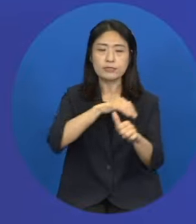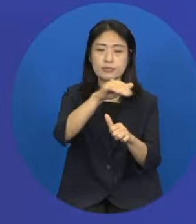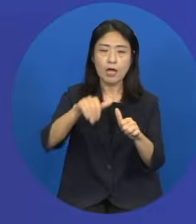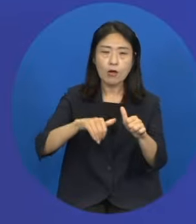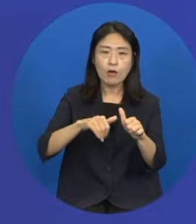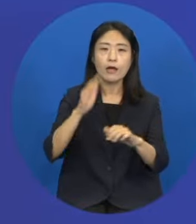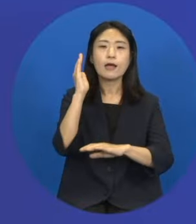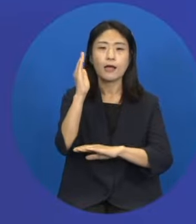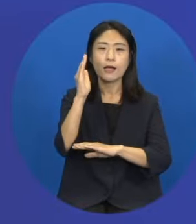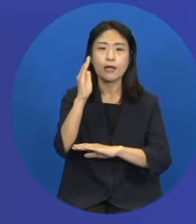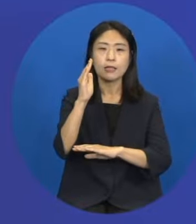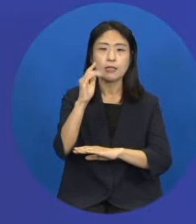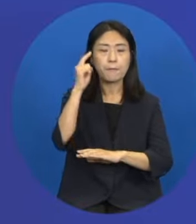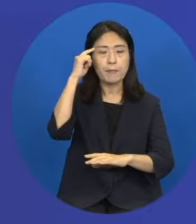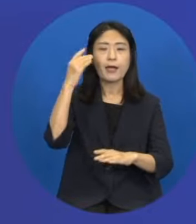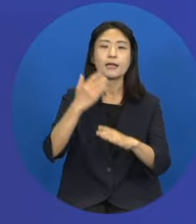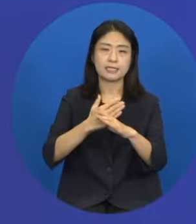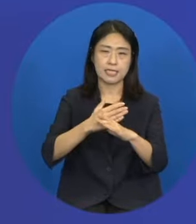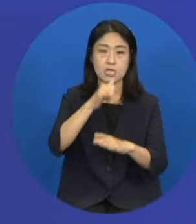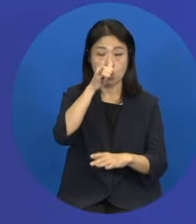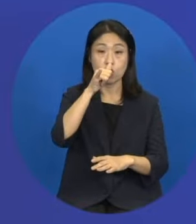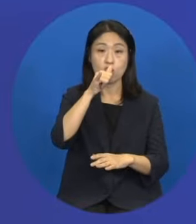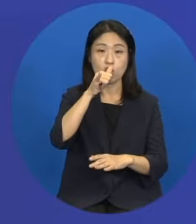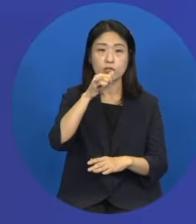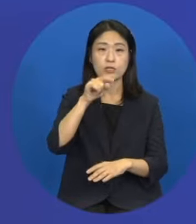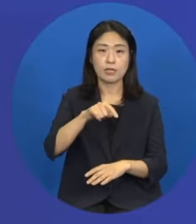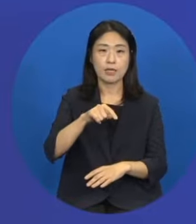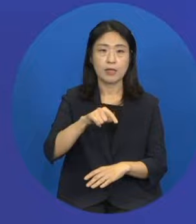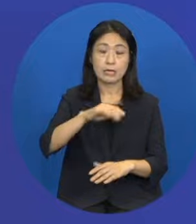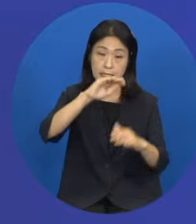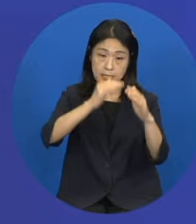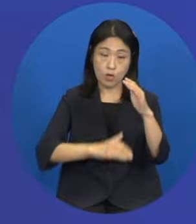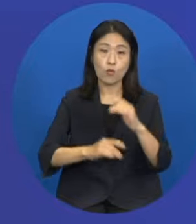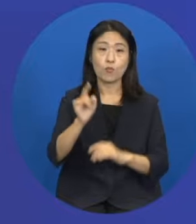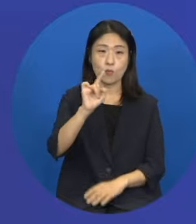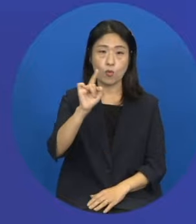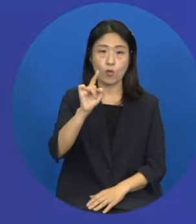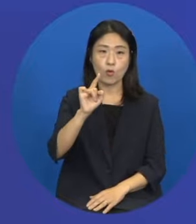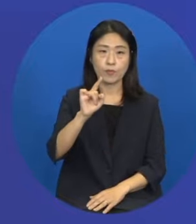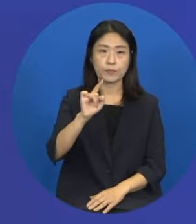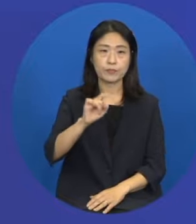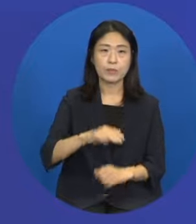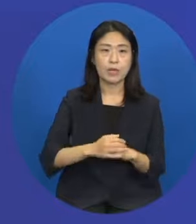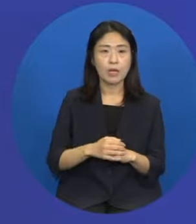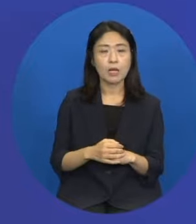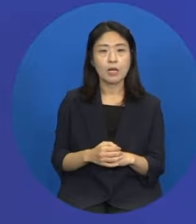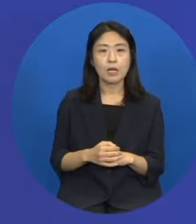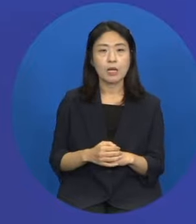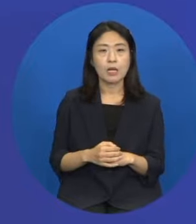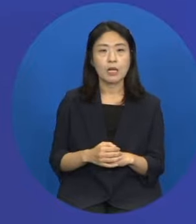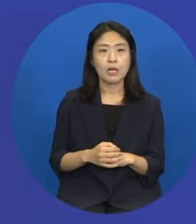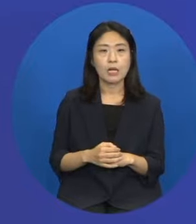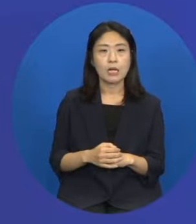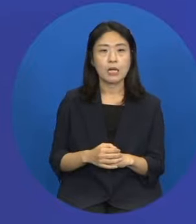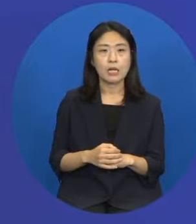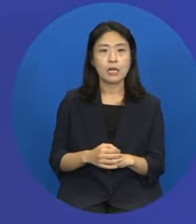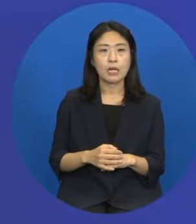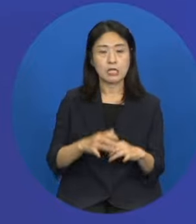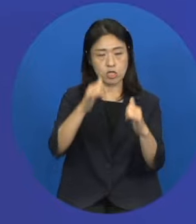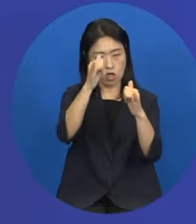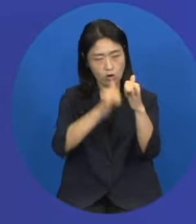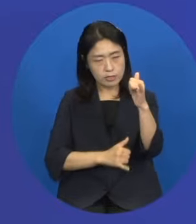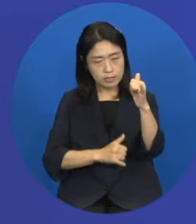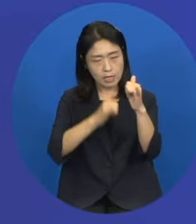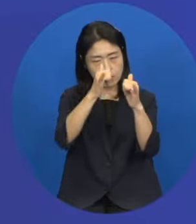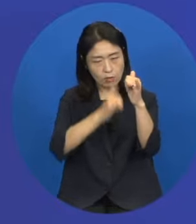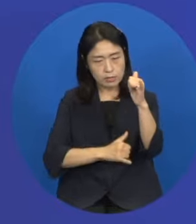버기스라는 박사님이신데 200년 역사의 인도 공동체, 물론 도마부터 따지면 훨씬